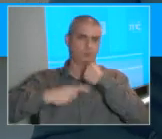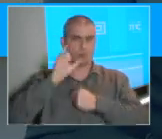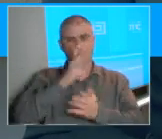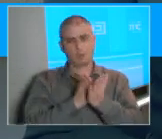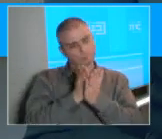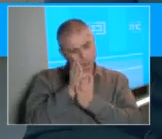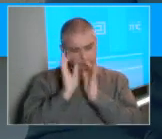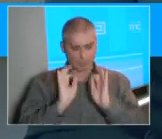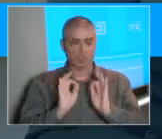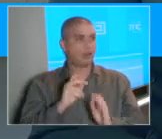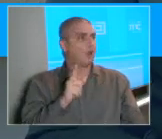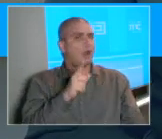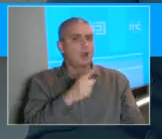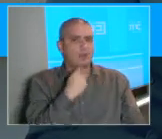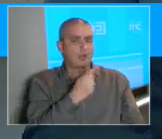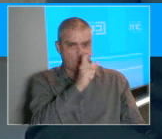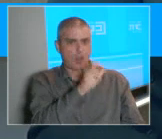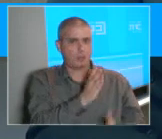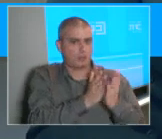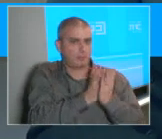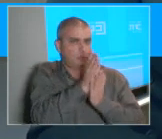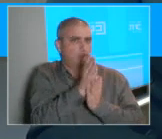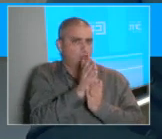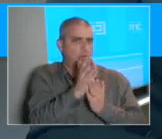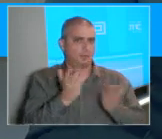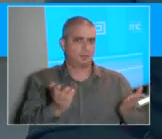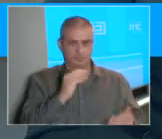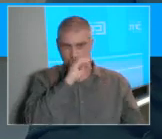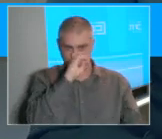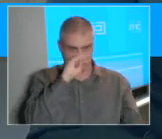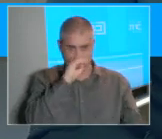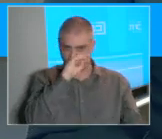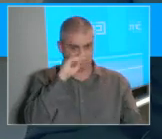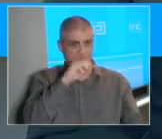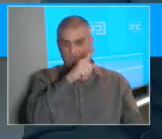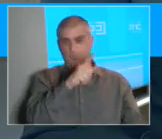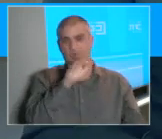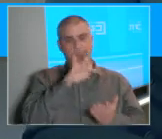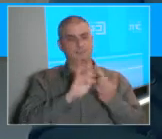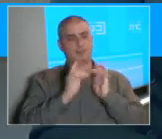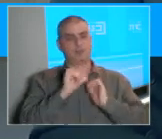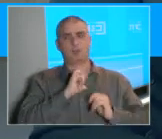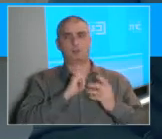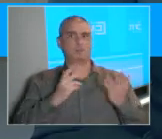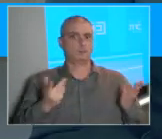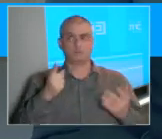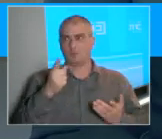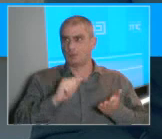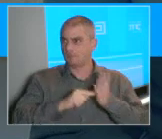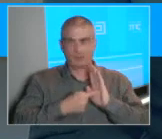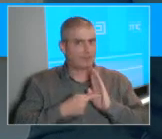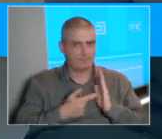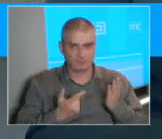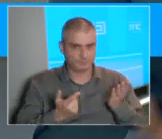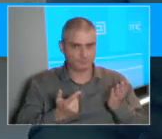אדם ישר והגון. אז אתה אומר שהוא אדם ישר והגון, ואז אתה אומר שהוא מצוי בניגוד עניינים, ואתה מתכוון